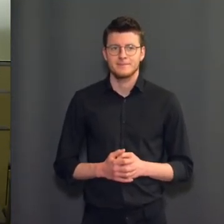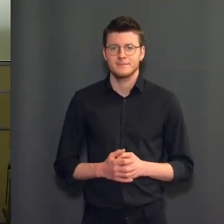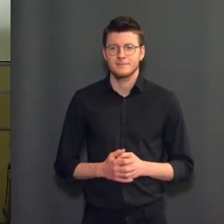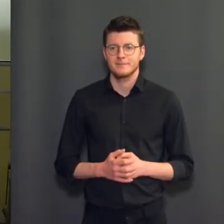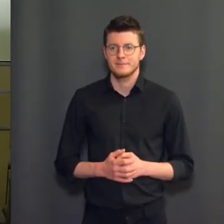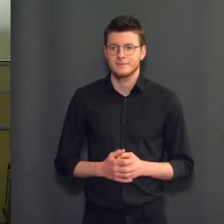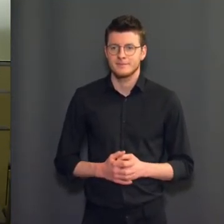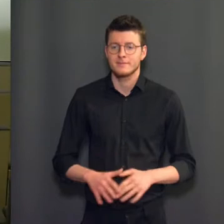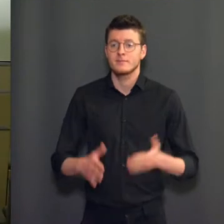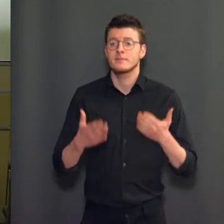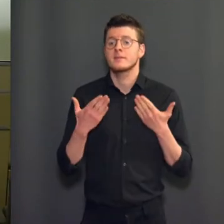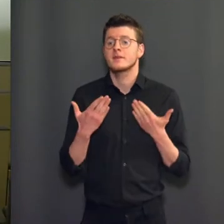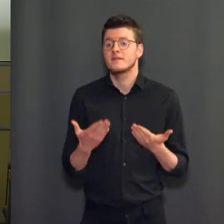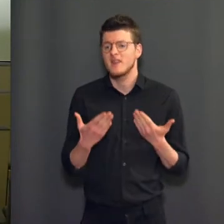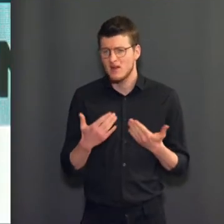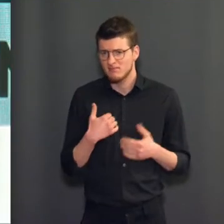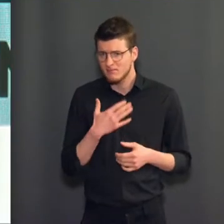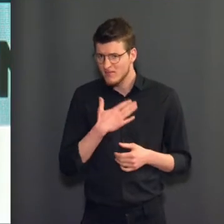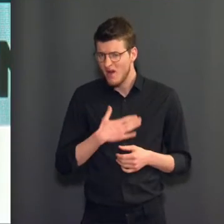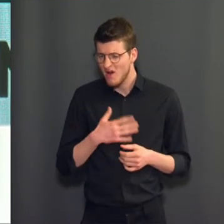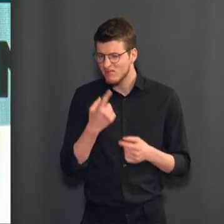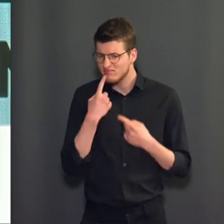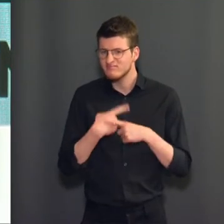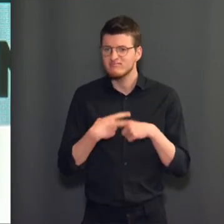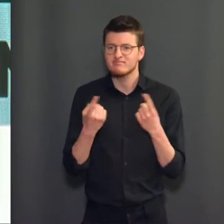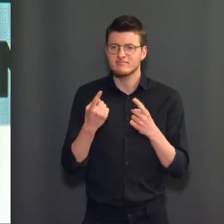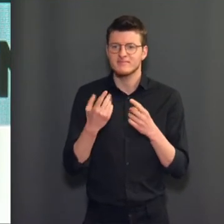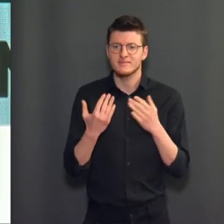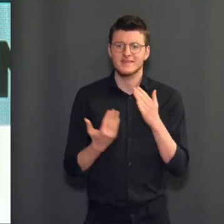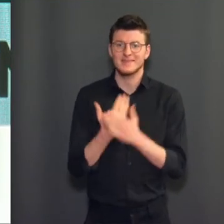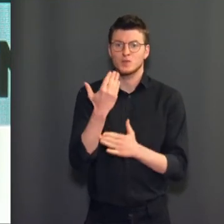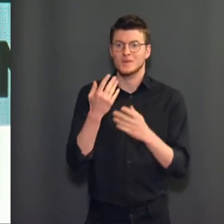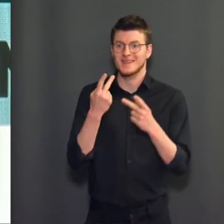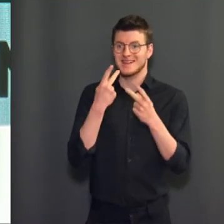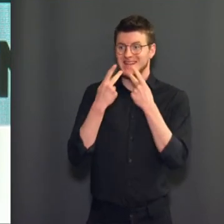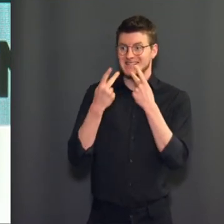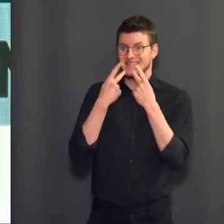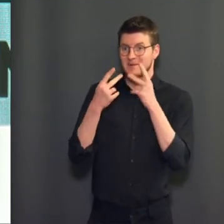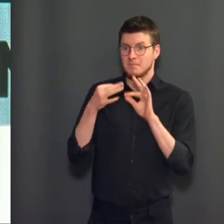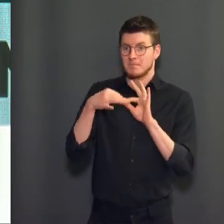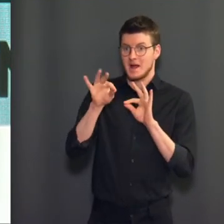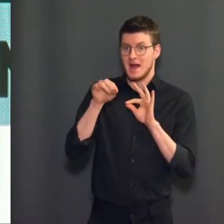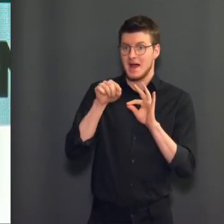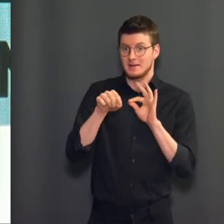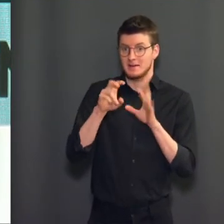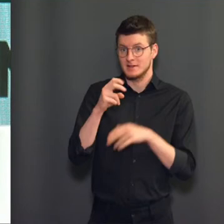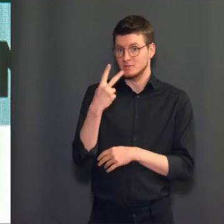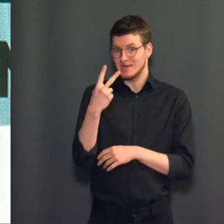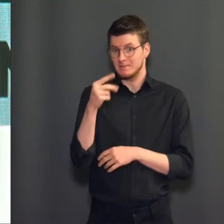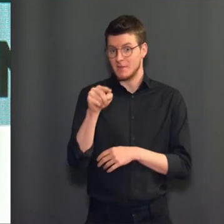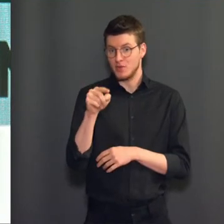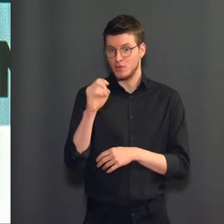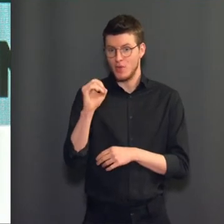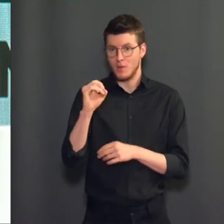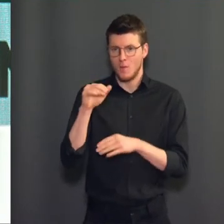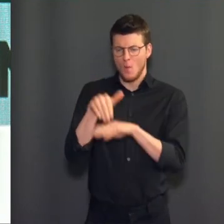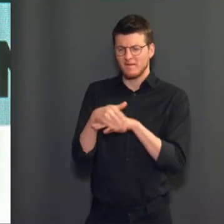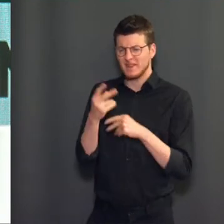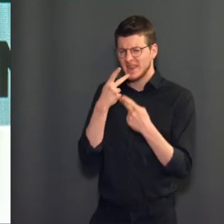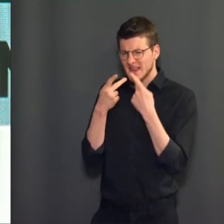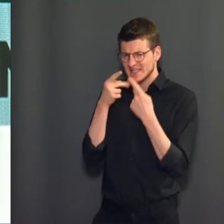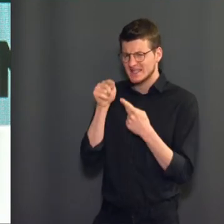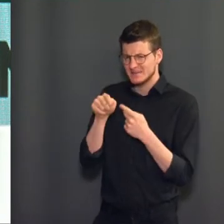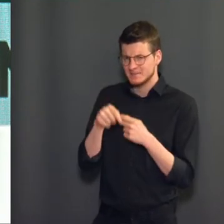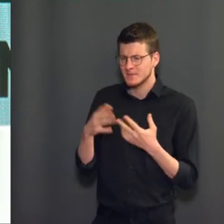Zouden jullie vandaag ook het nieuwe testbeleid 2.0 willen voorstellen? Een testbeleid gebaseerd